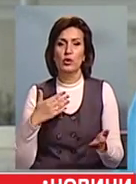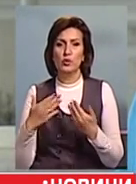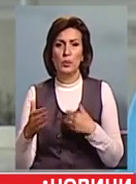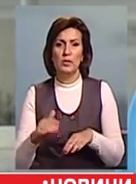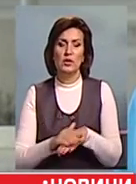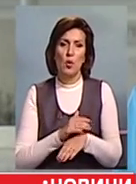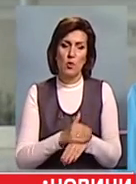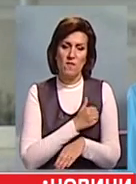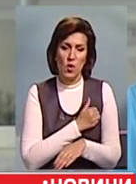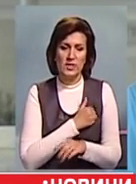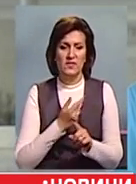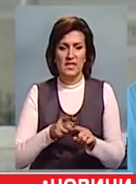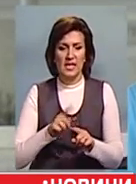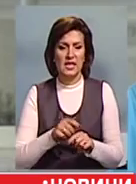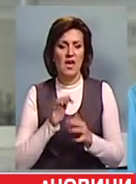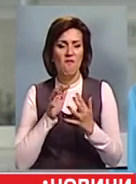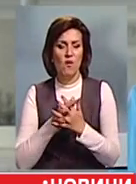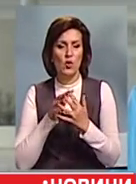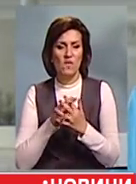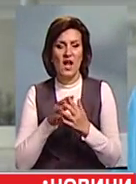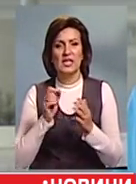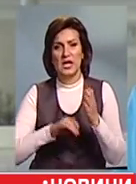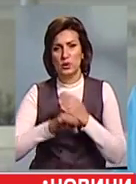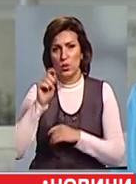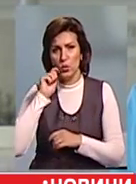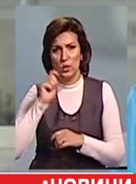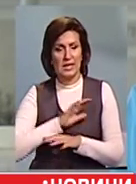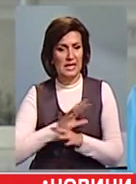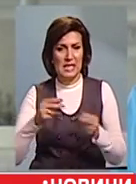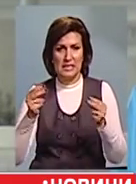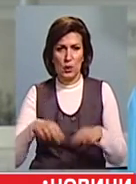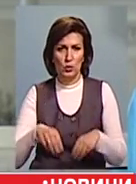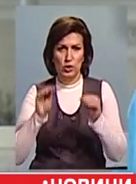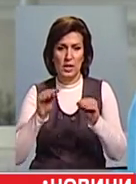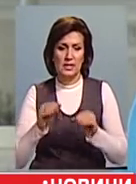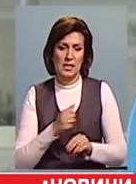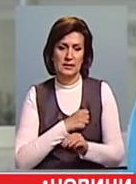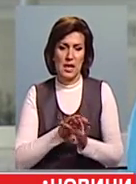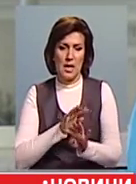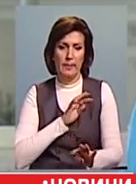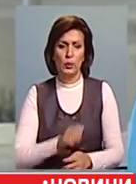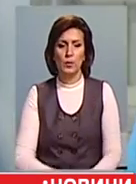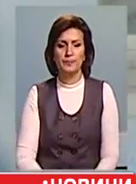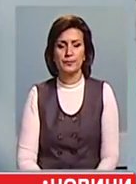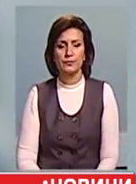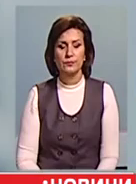стосуватись добровольців, які воювали на сході України і не заключать контракту з армією.